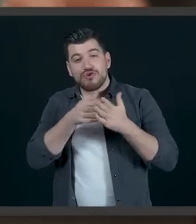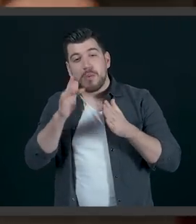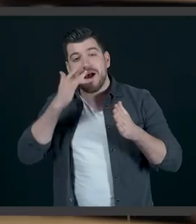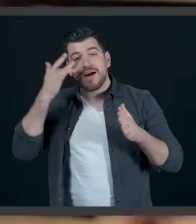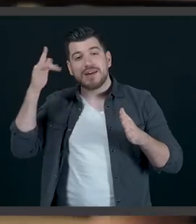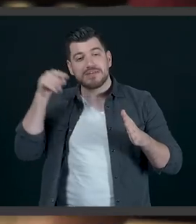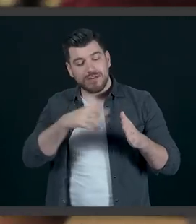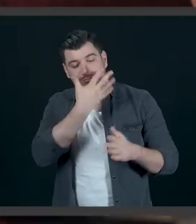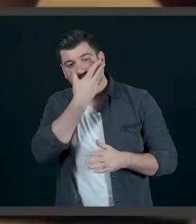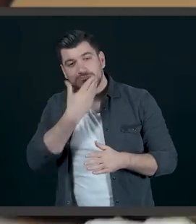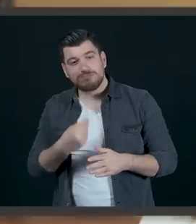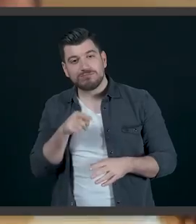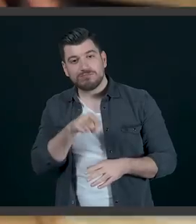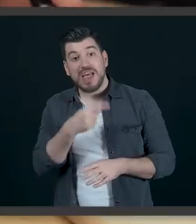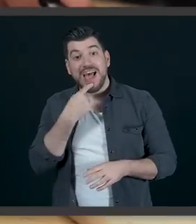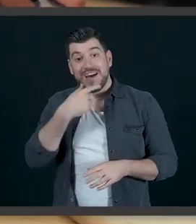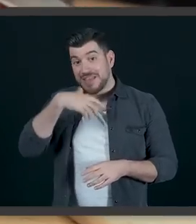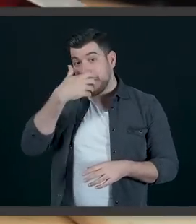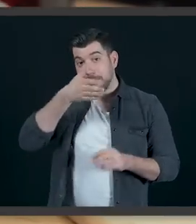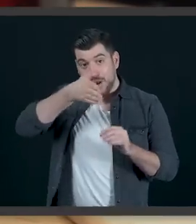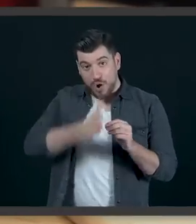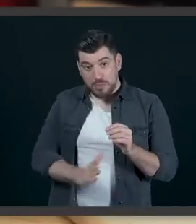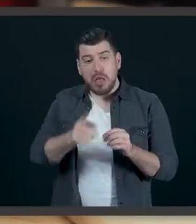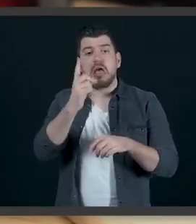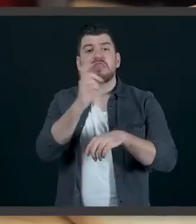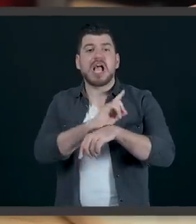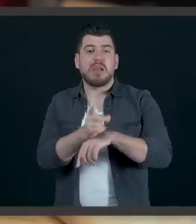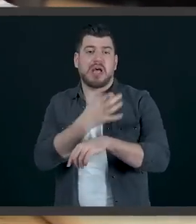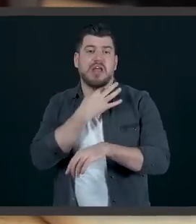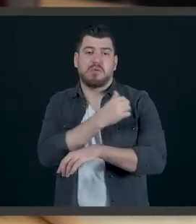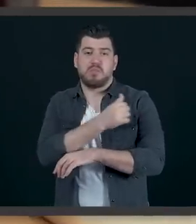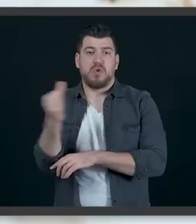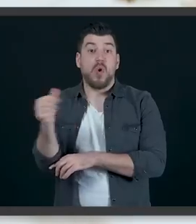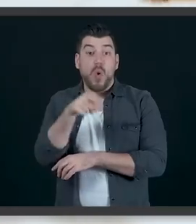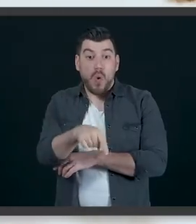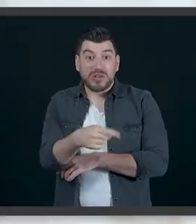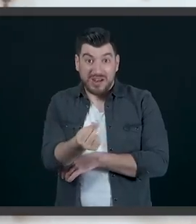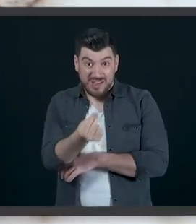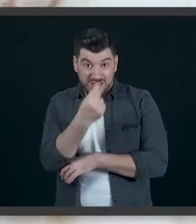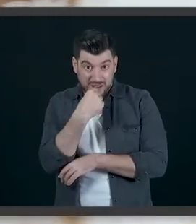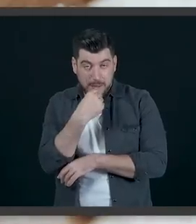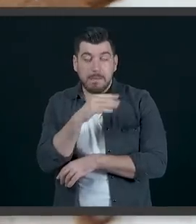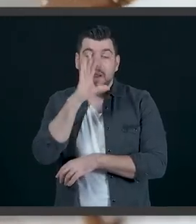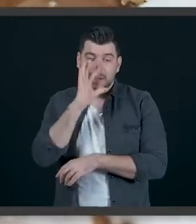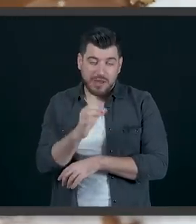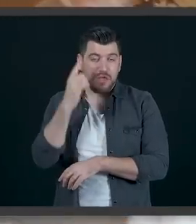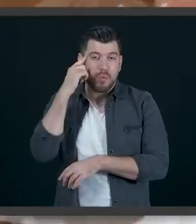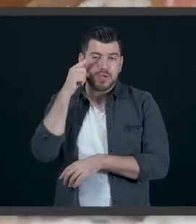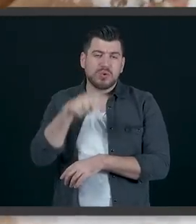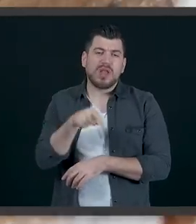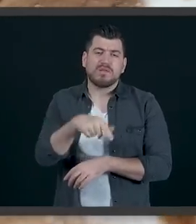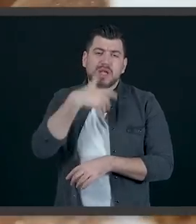Χρυσαφένιο και ωραίο. Είναι μιλόπιτα του δεκάλεπτου, αλλά όταν τη δοκιμάσετε θα νομίζετε πως είναι